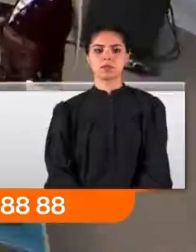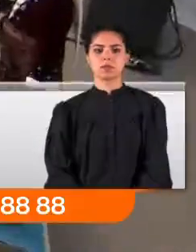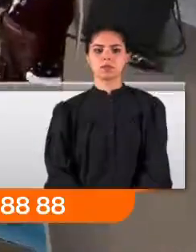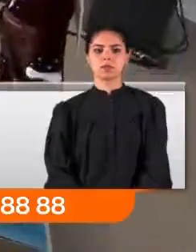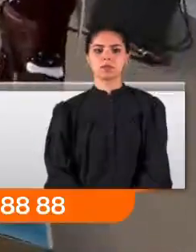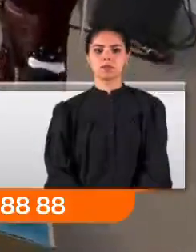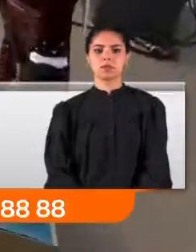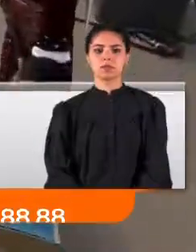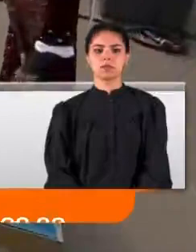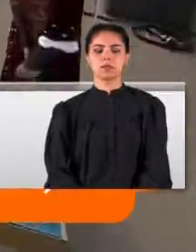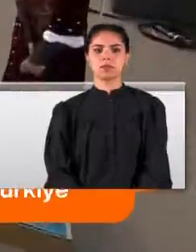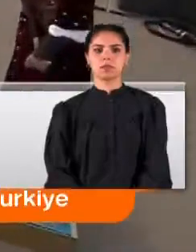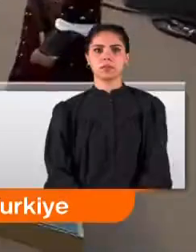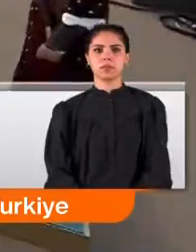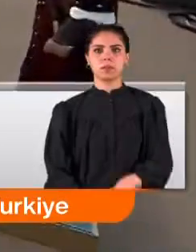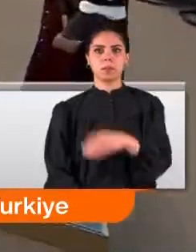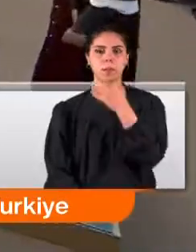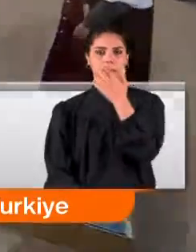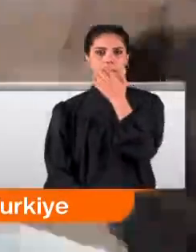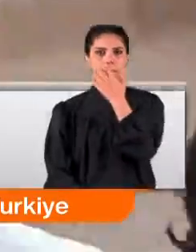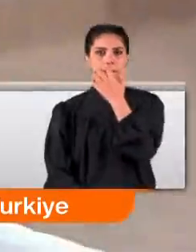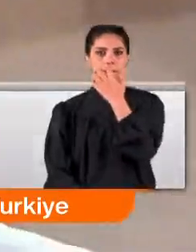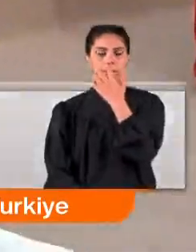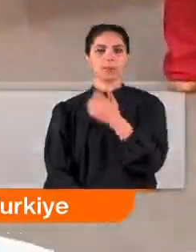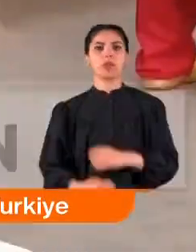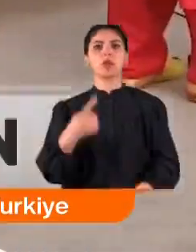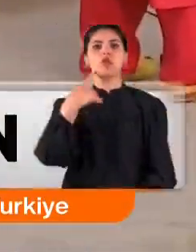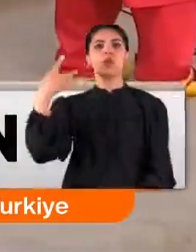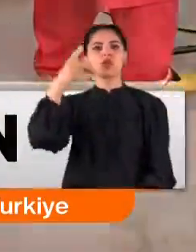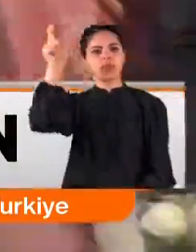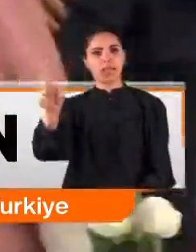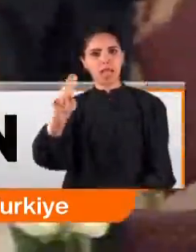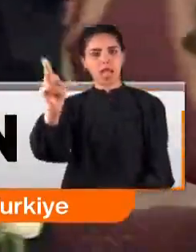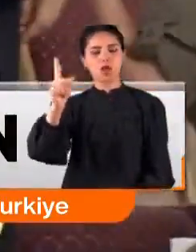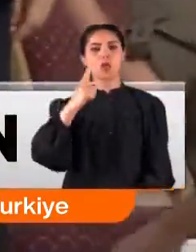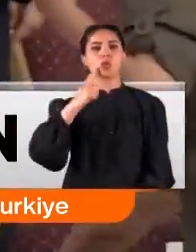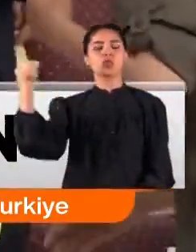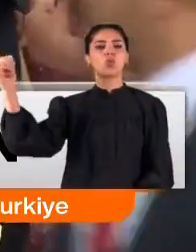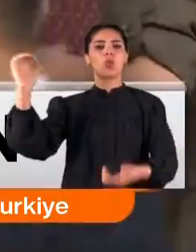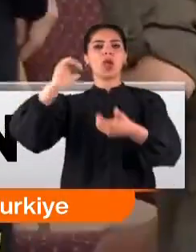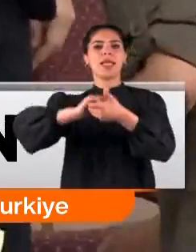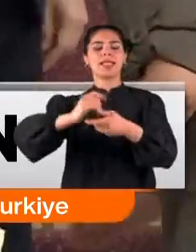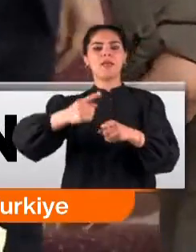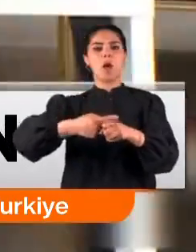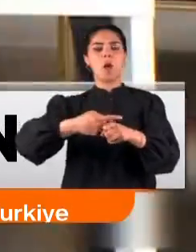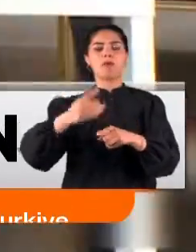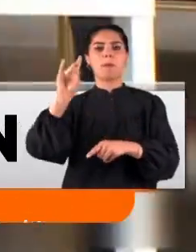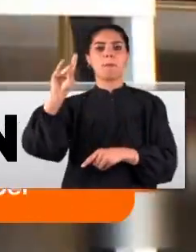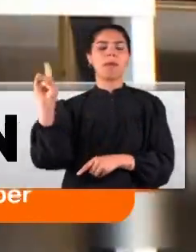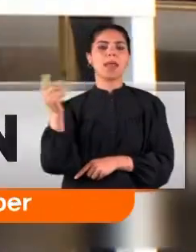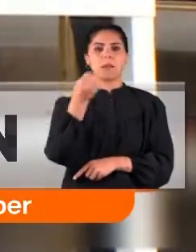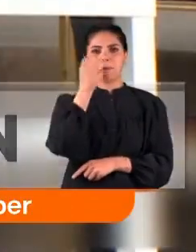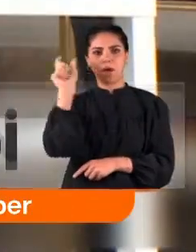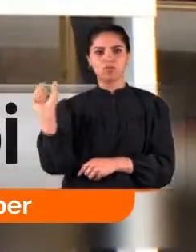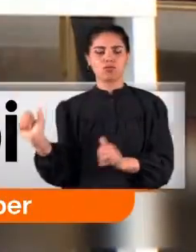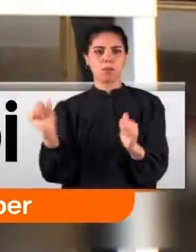Galibet! Çünkü bu son ordusudur İslam'ın. Cumhurbaşkanı Erdoğan da Cumhur İttifakı ortağı MHP lideri Devlet Bahçeli